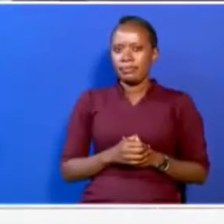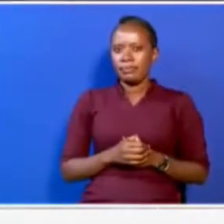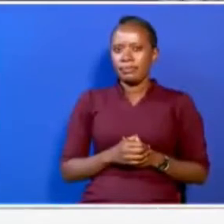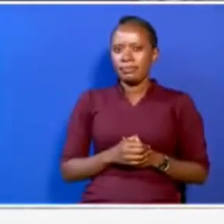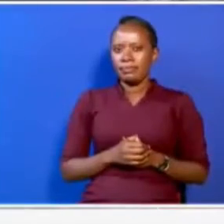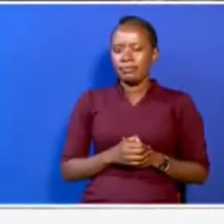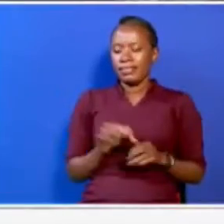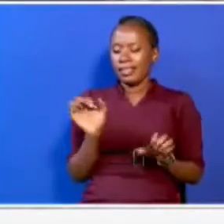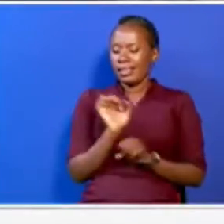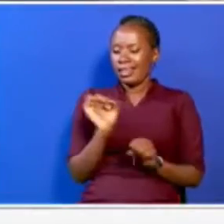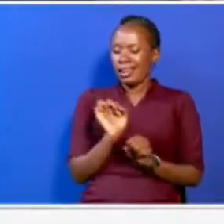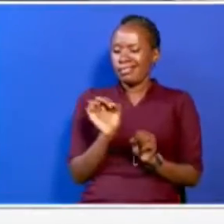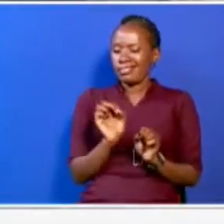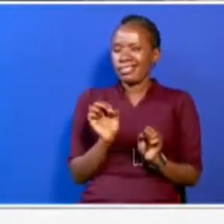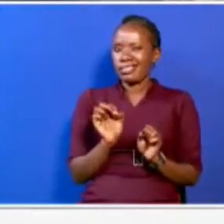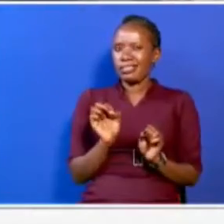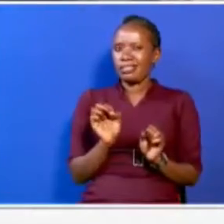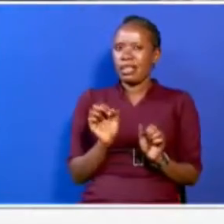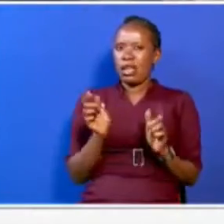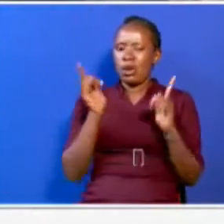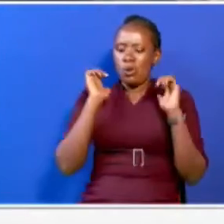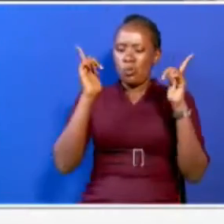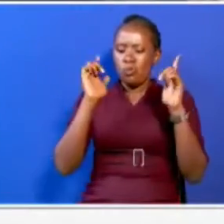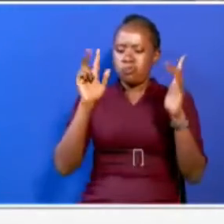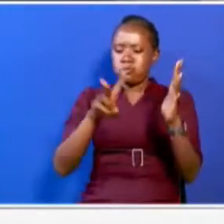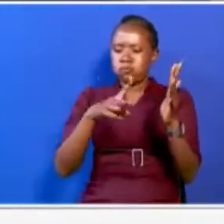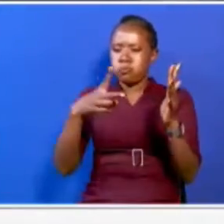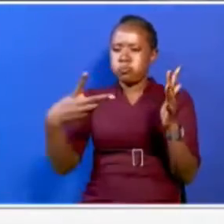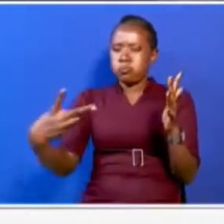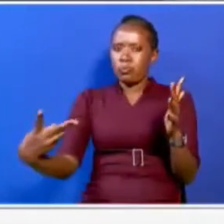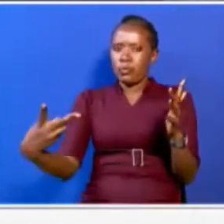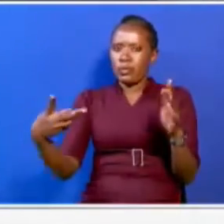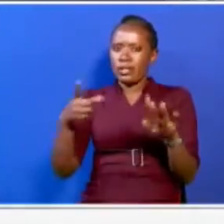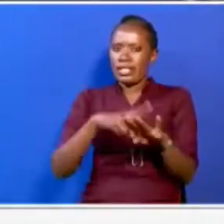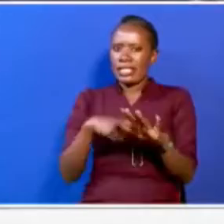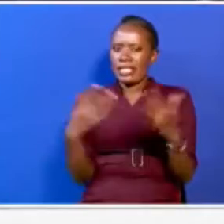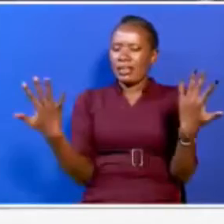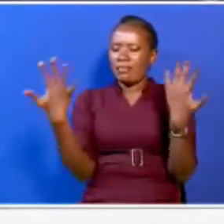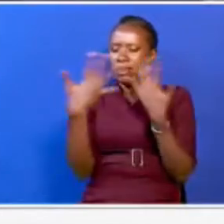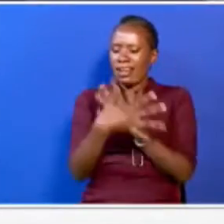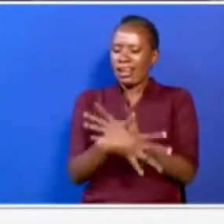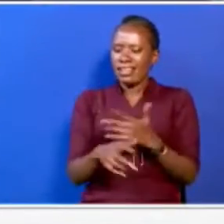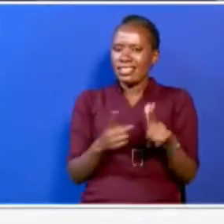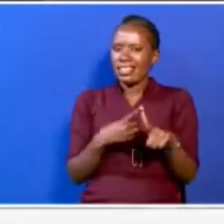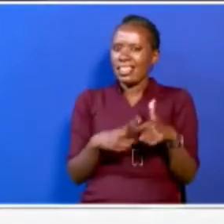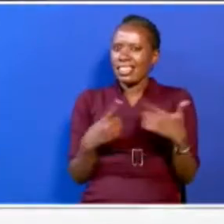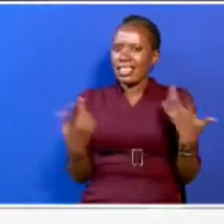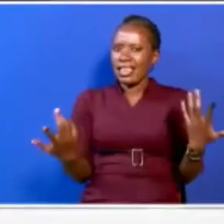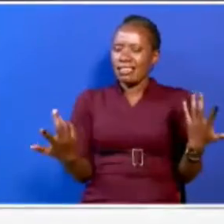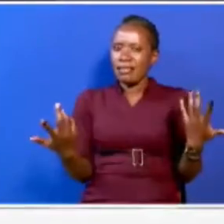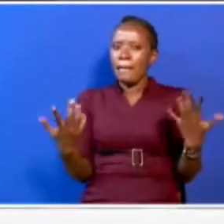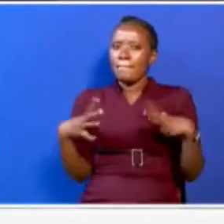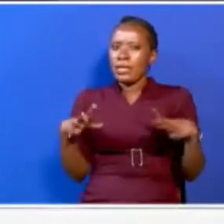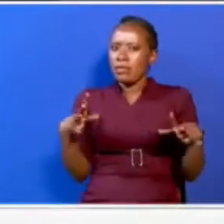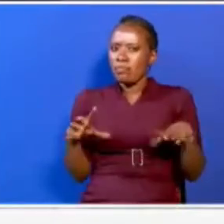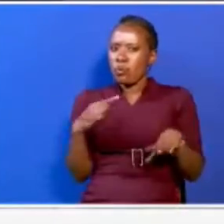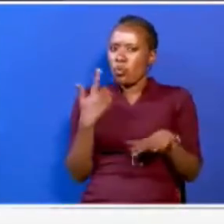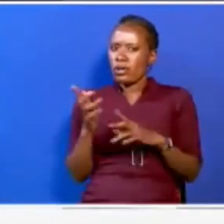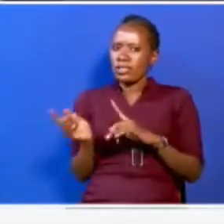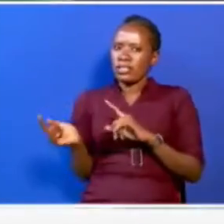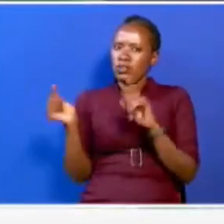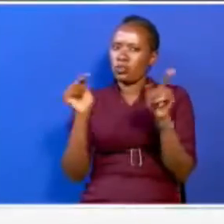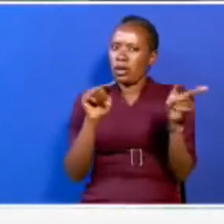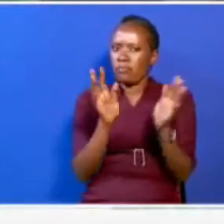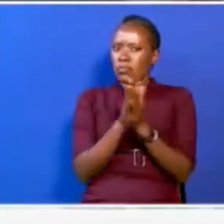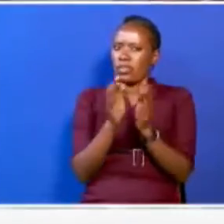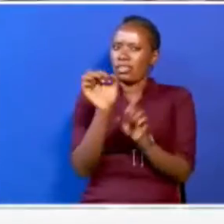Gari ilianguka siti, na lakini hiyo wakati wote wamekuja kujaribu kuinua, wakaja na hii gari